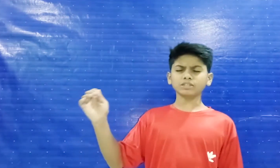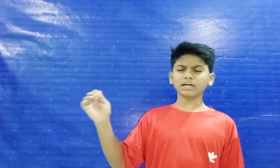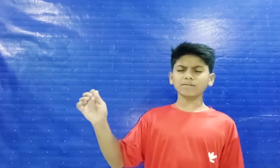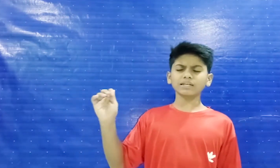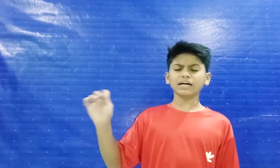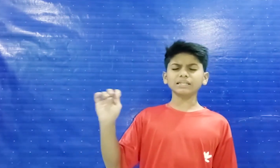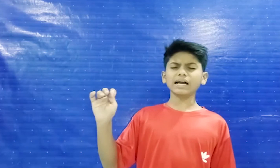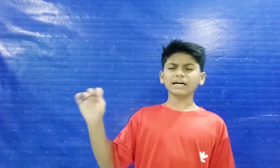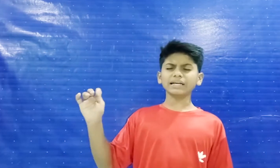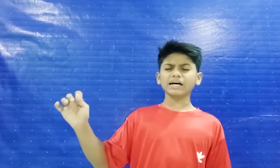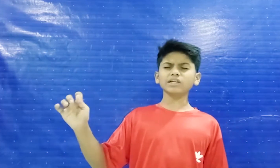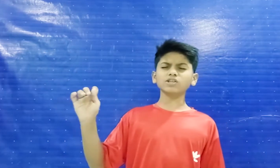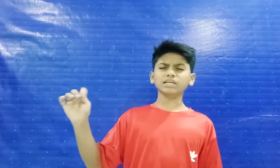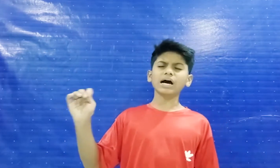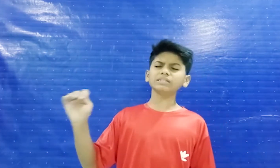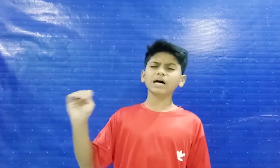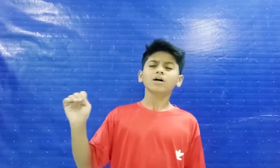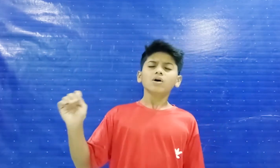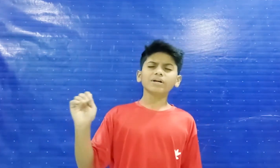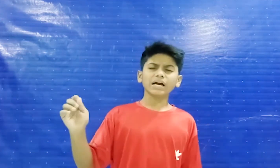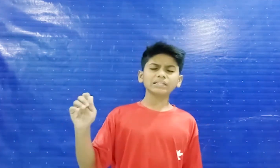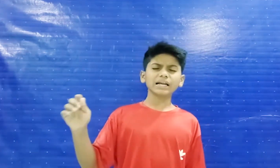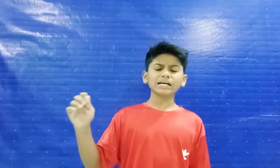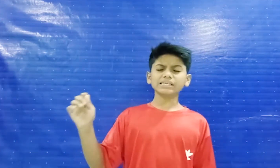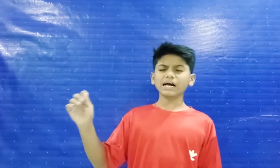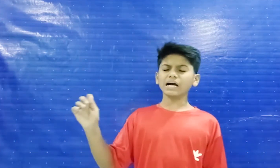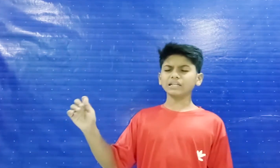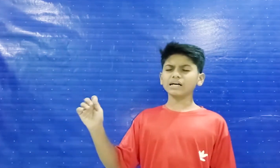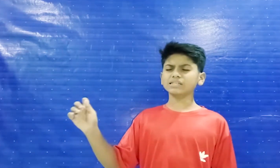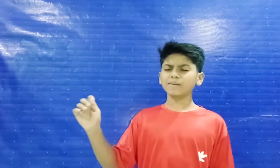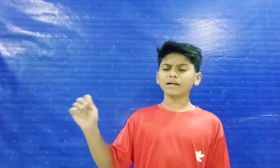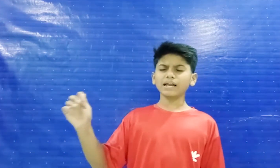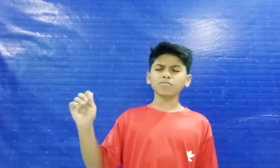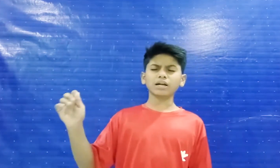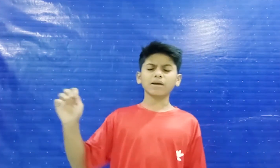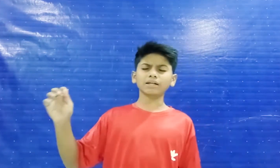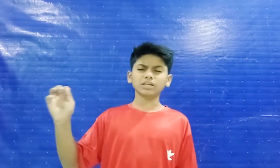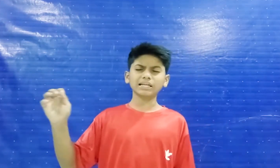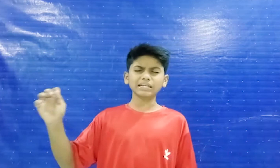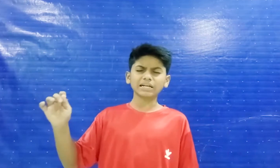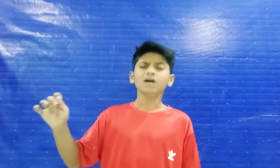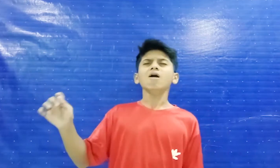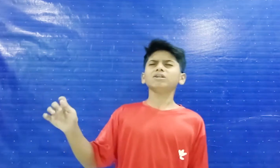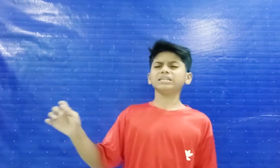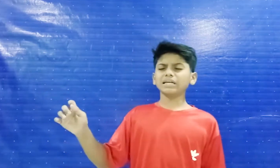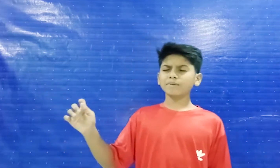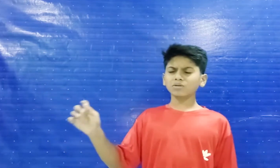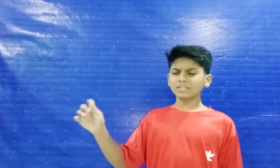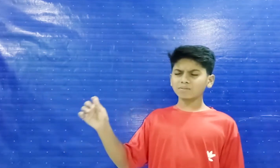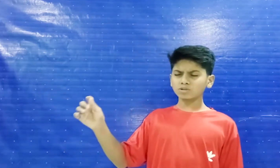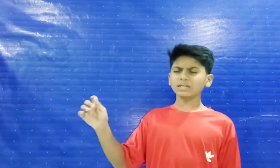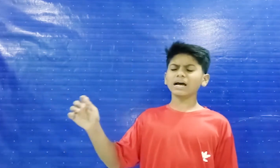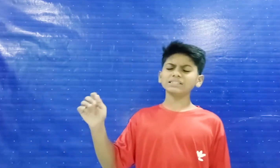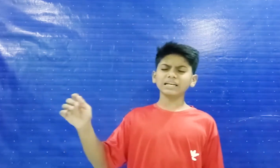बगरा टीके को शकर बा यहाँ दे आला करे यहाँ दे उसके रहाँ का और यहाँ दे लास के रहाँ का लास के रफ़ंडल बुंडल वंचन दली का और जिन